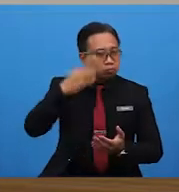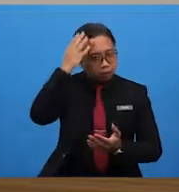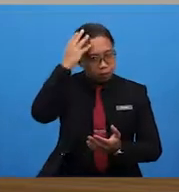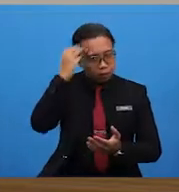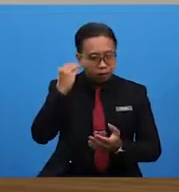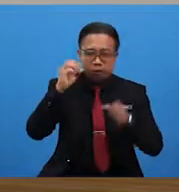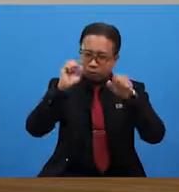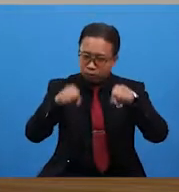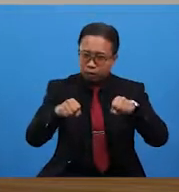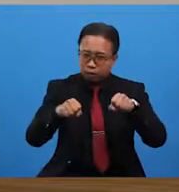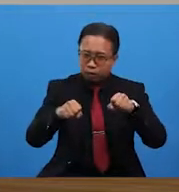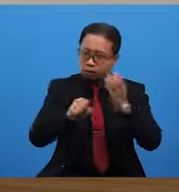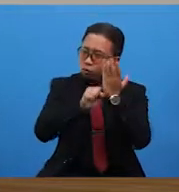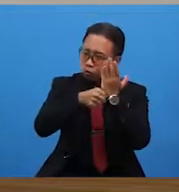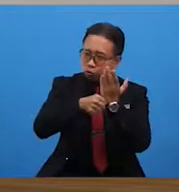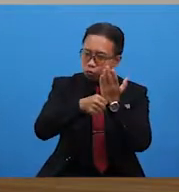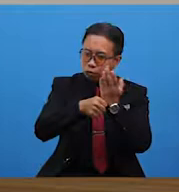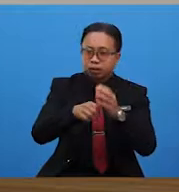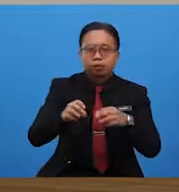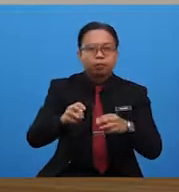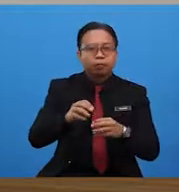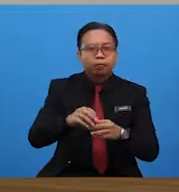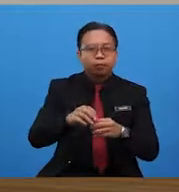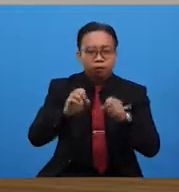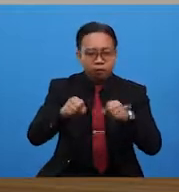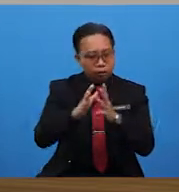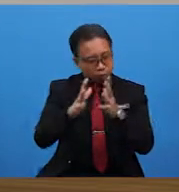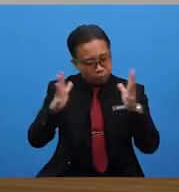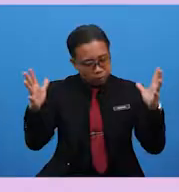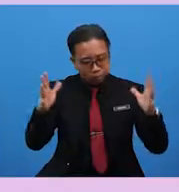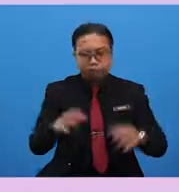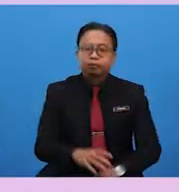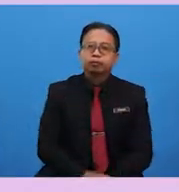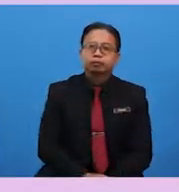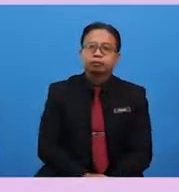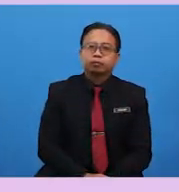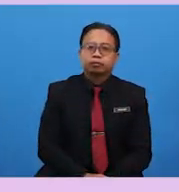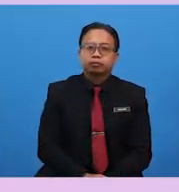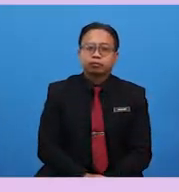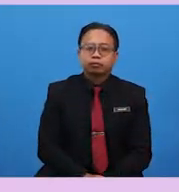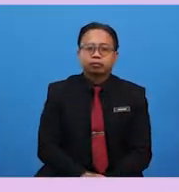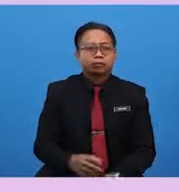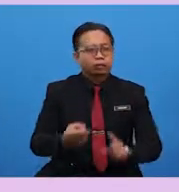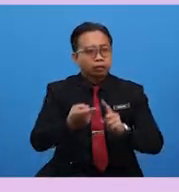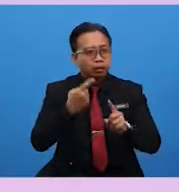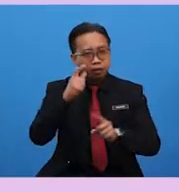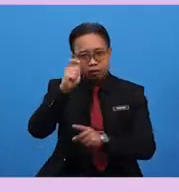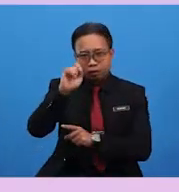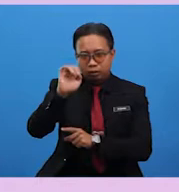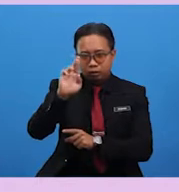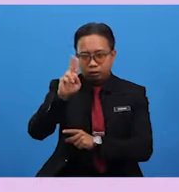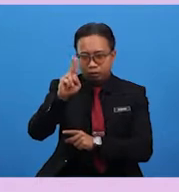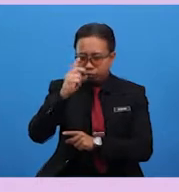dijadikan sumber maklumat yang boleh dikembangkan mana kali AC gua pendekatan melalui peniruan